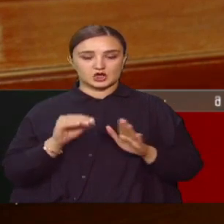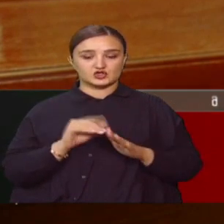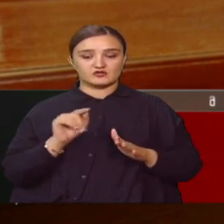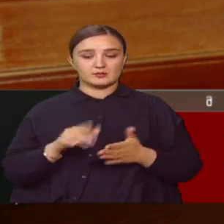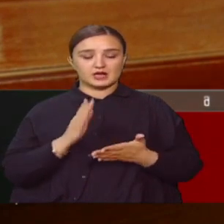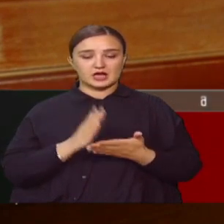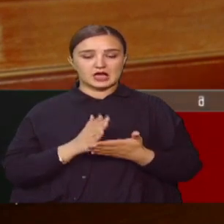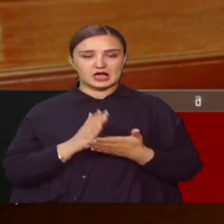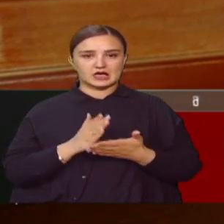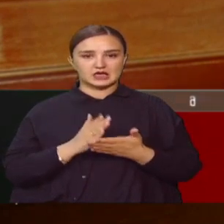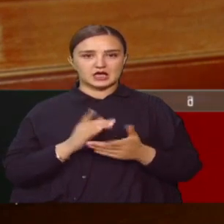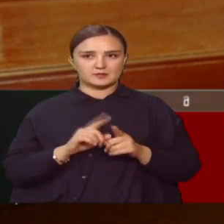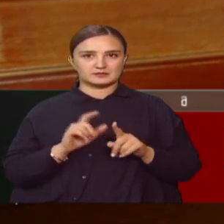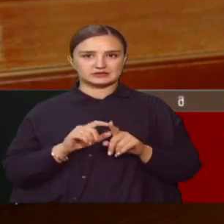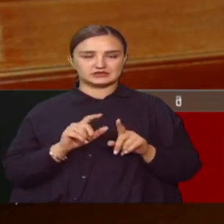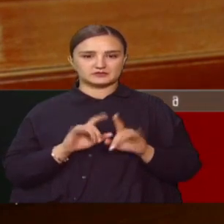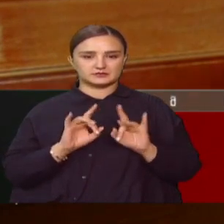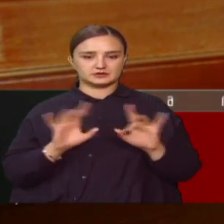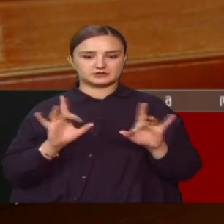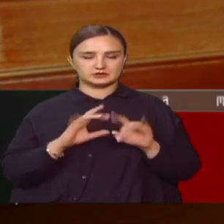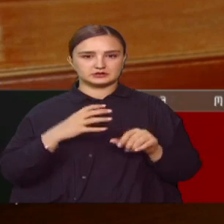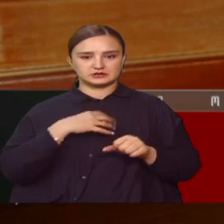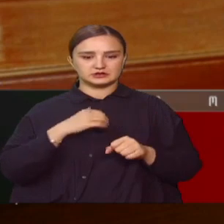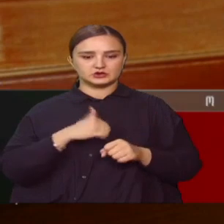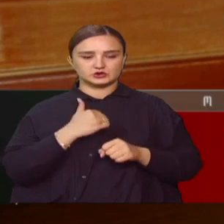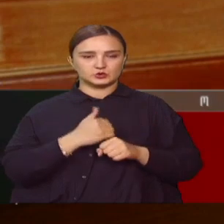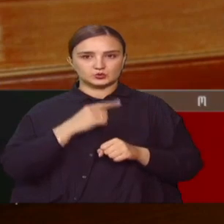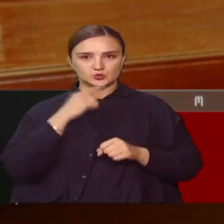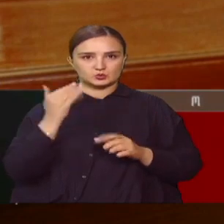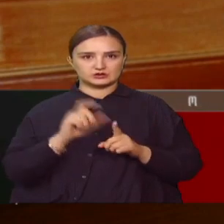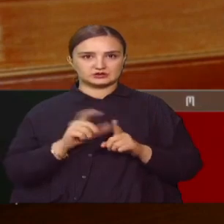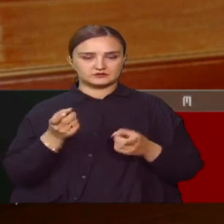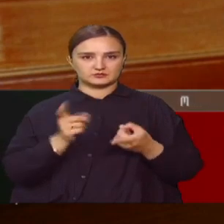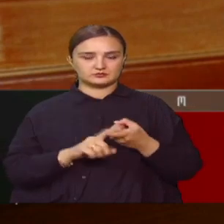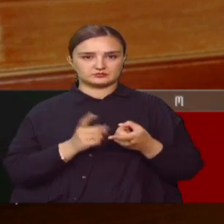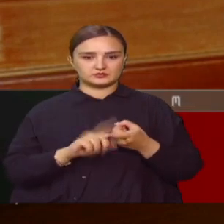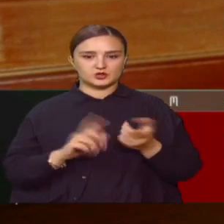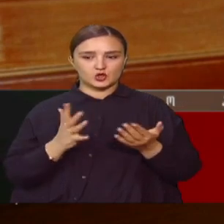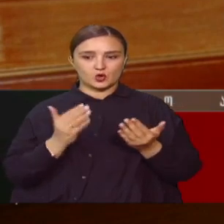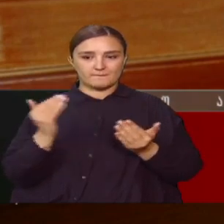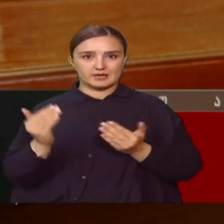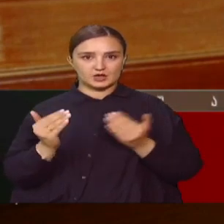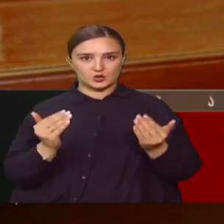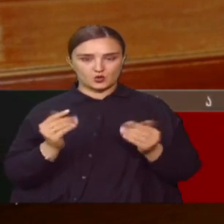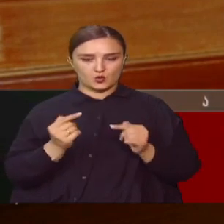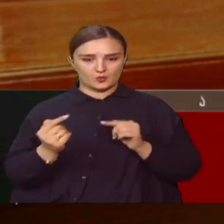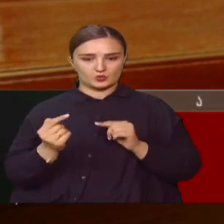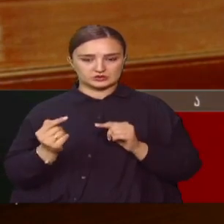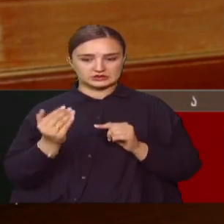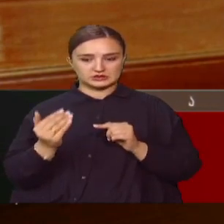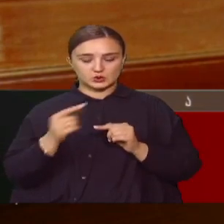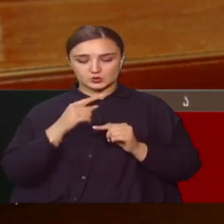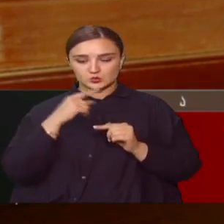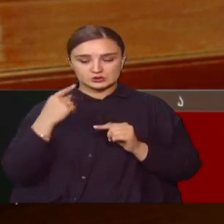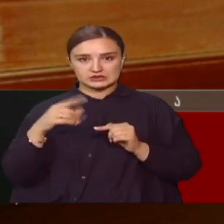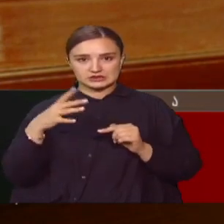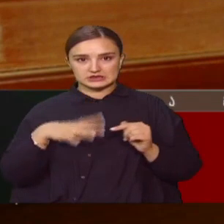ეს უსუსური ლოზუნგები ძირითადად რუსულზე აწყობილი თან რომელ ოპოზიციას რომლის ხელშიც